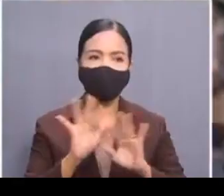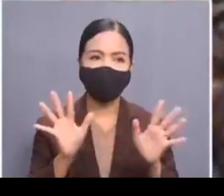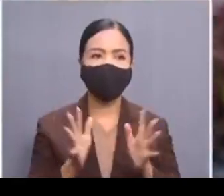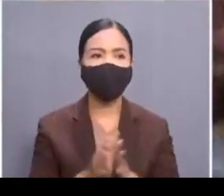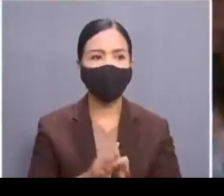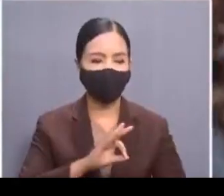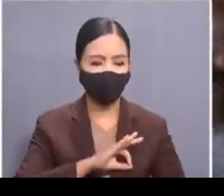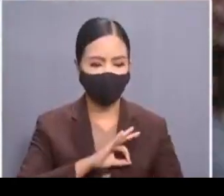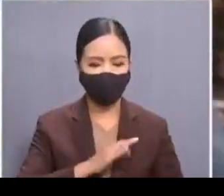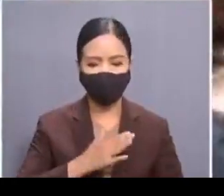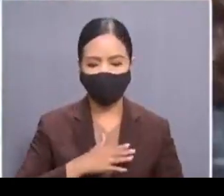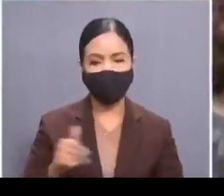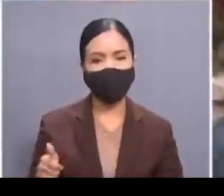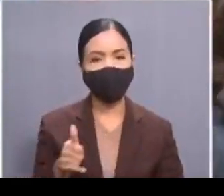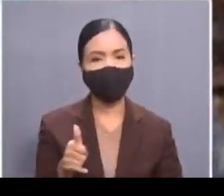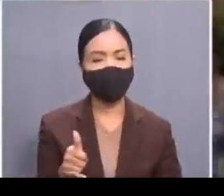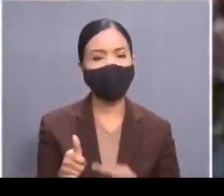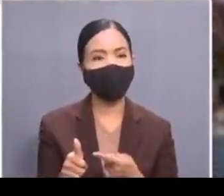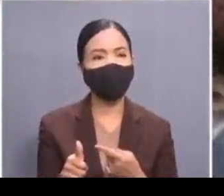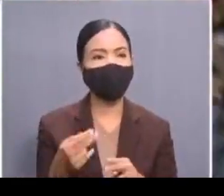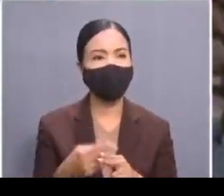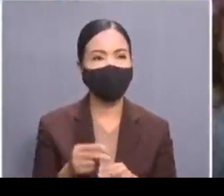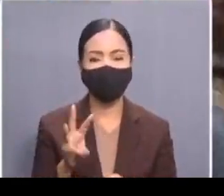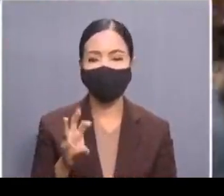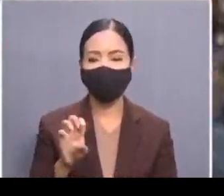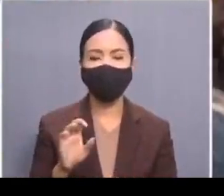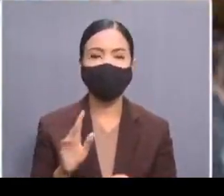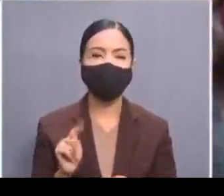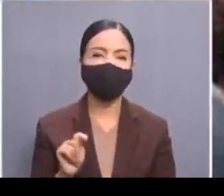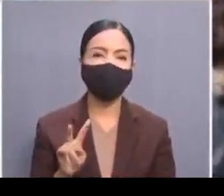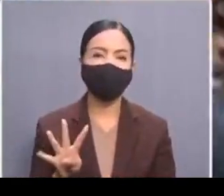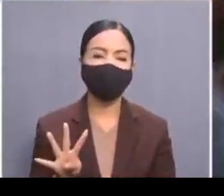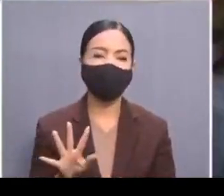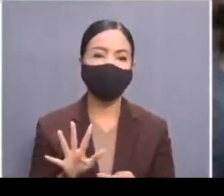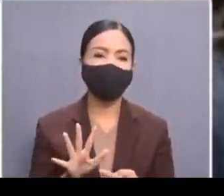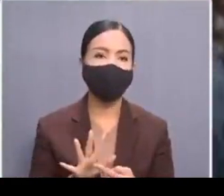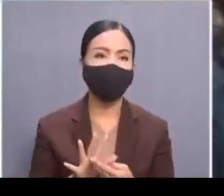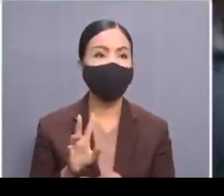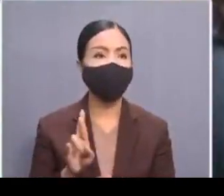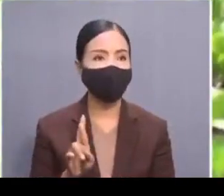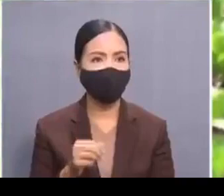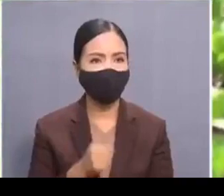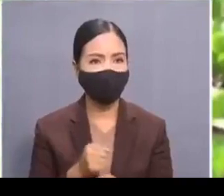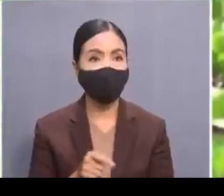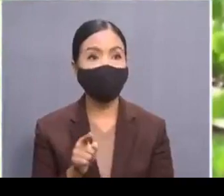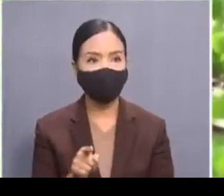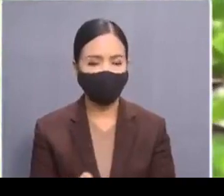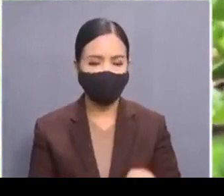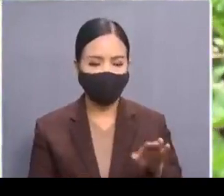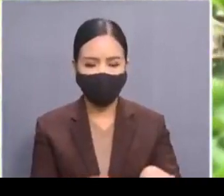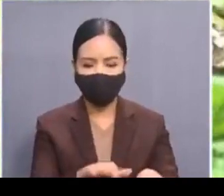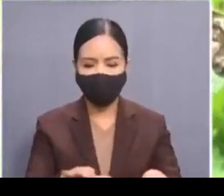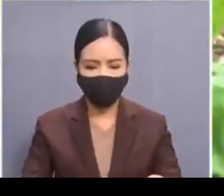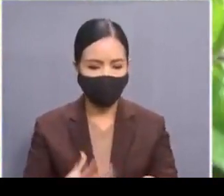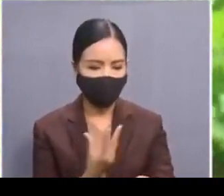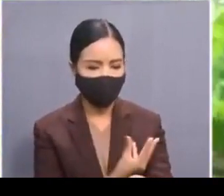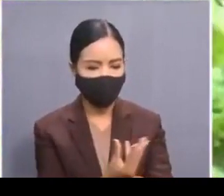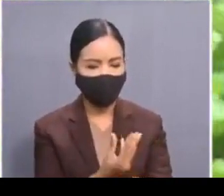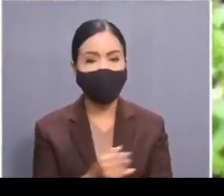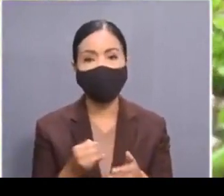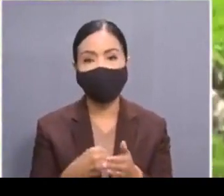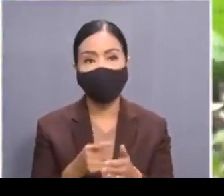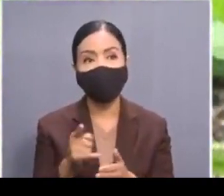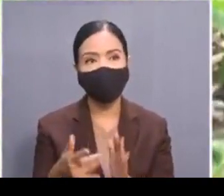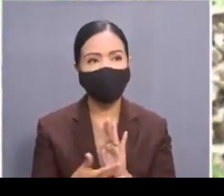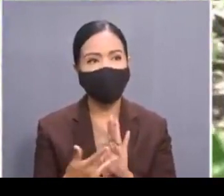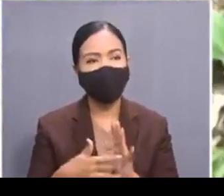สมาชิกของเราท่านหนึ่งคือท่านวิทูลปางจโรจน์เนี่ยก็ได้ทดลองทำโต๊ะปลูกแบบง่ายๆนะก็คือเทคโน